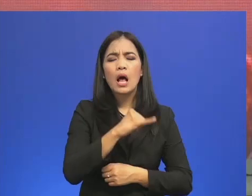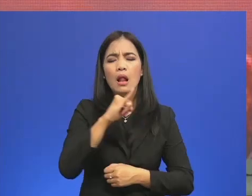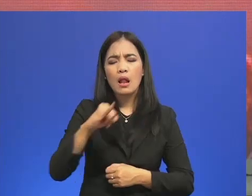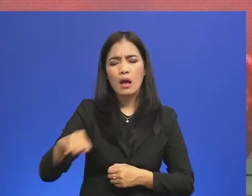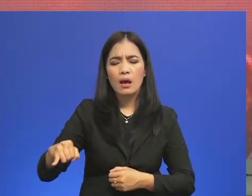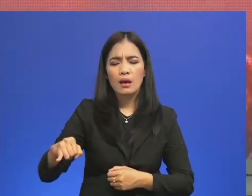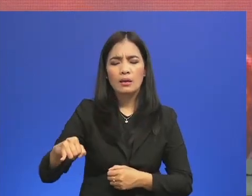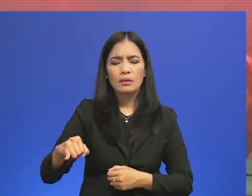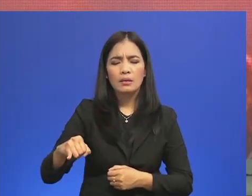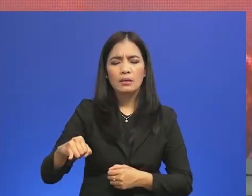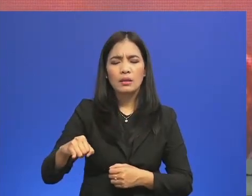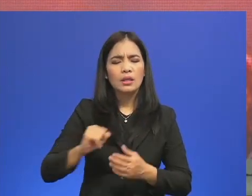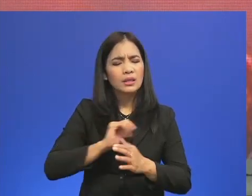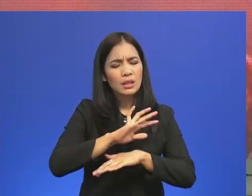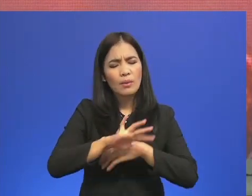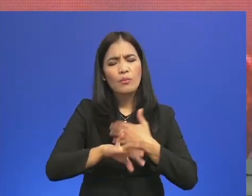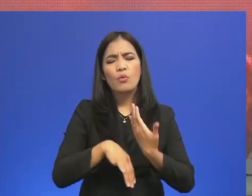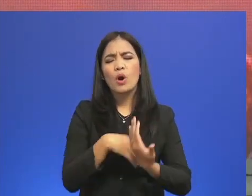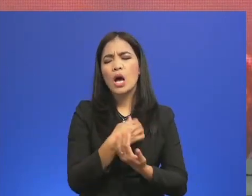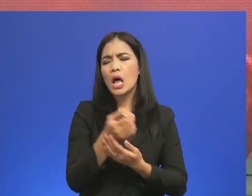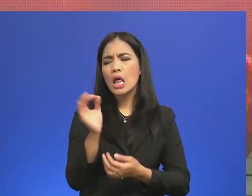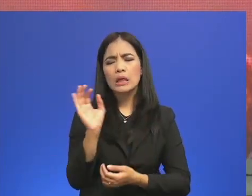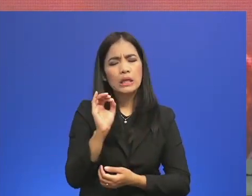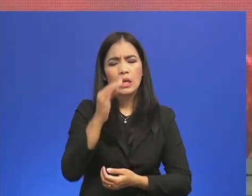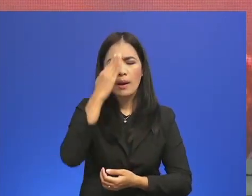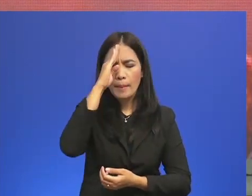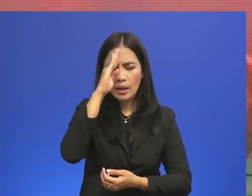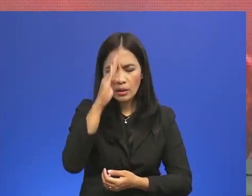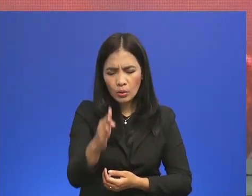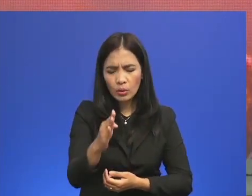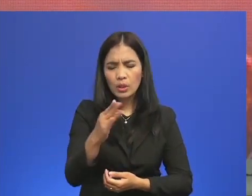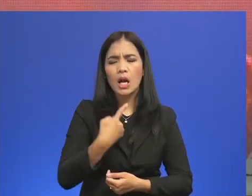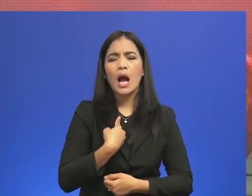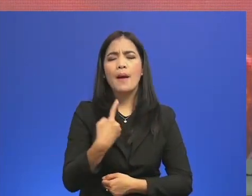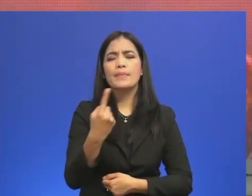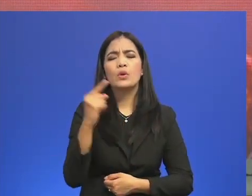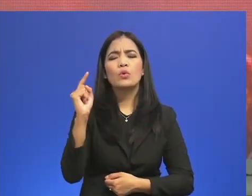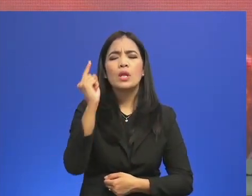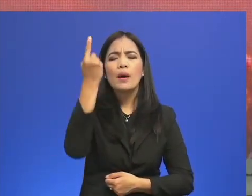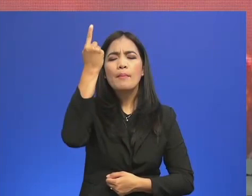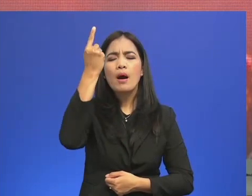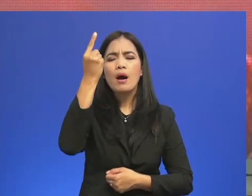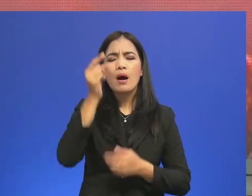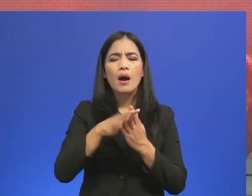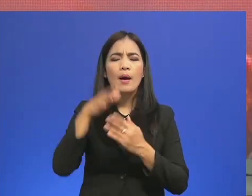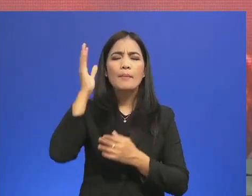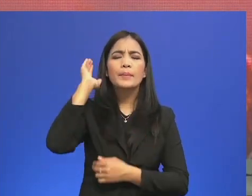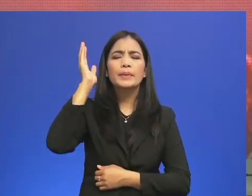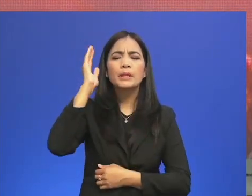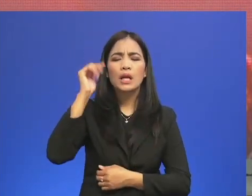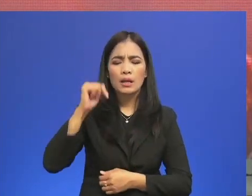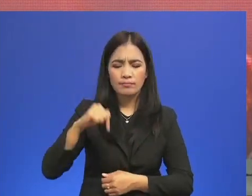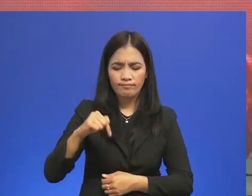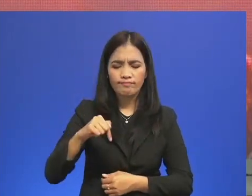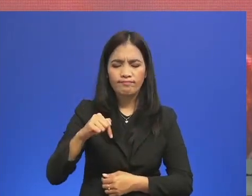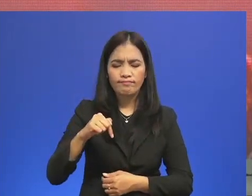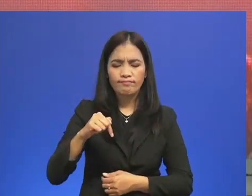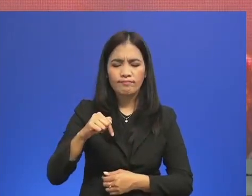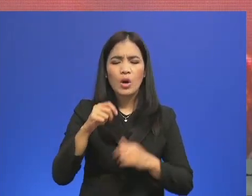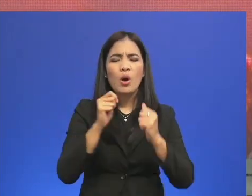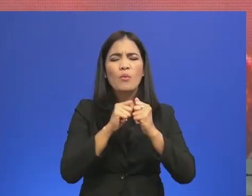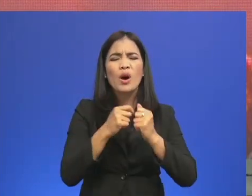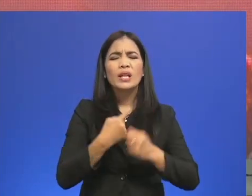kesalahan dan semua ketidakpatutan kami, terutama pembicara ini. Buat